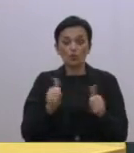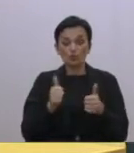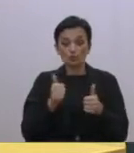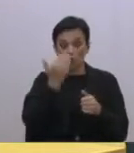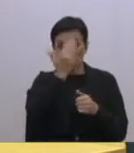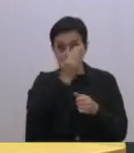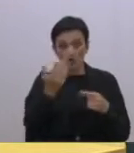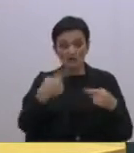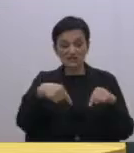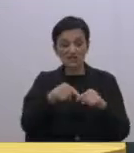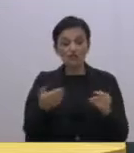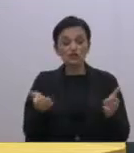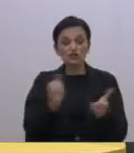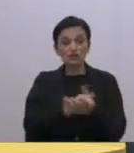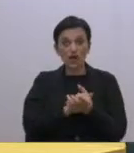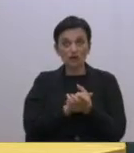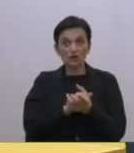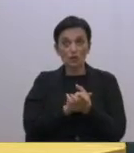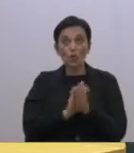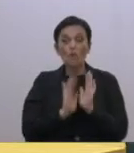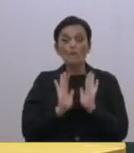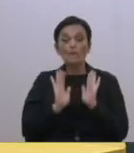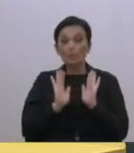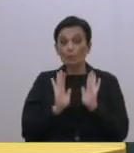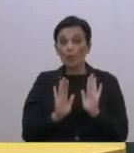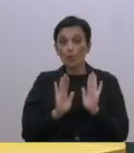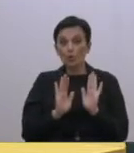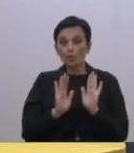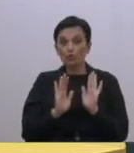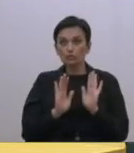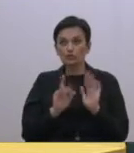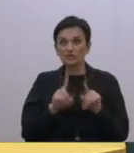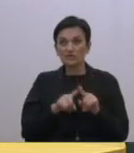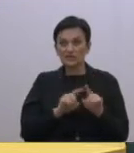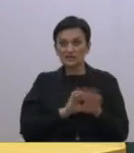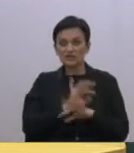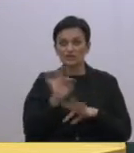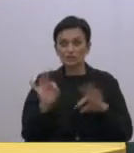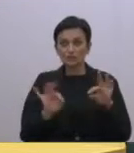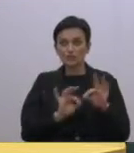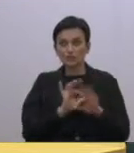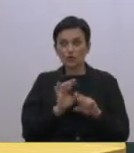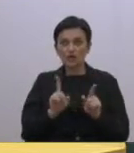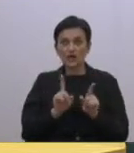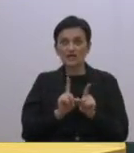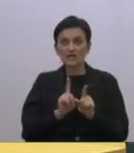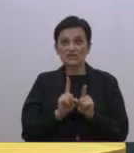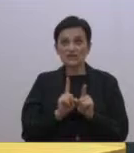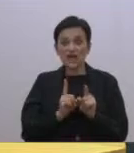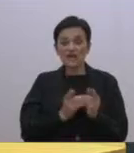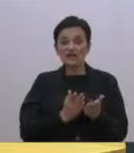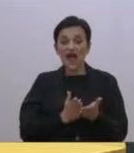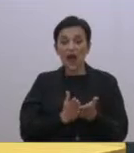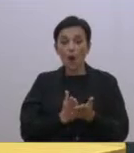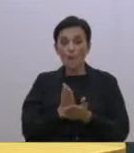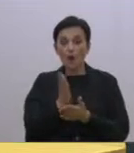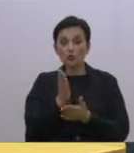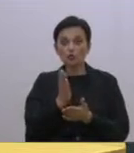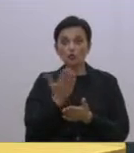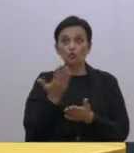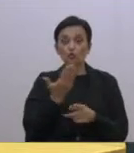საზოგადოება შერიგდეს? მხოლოდ იმ შემთხვევაში თუ ისეთ პროექტს და ისეთ ამოცანას დავისახავთ მიზნად,